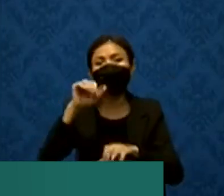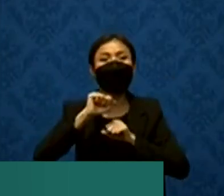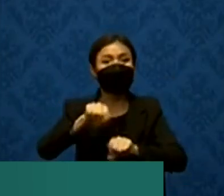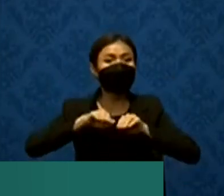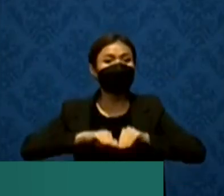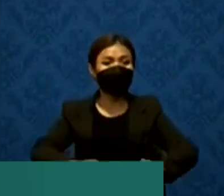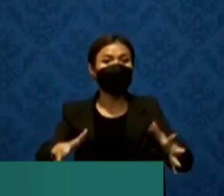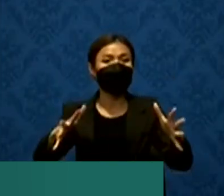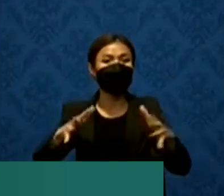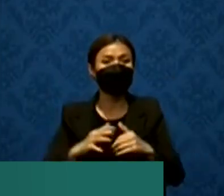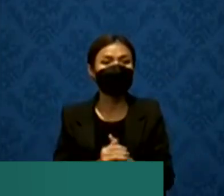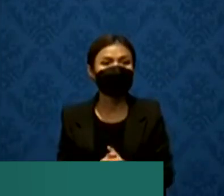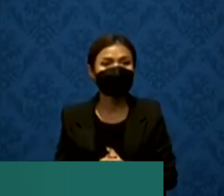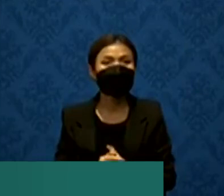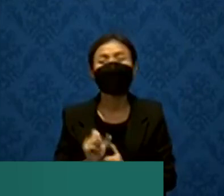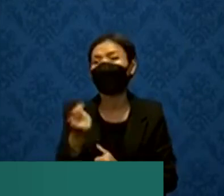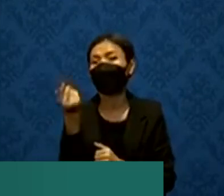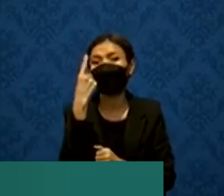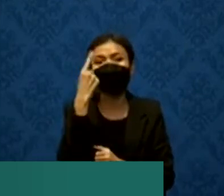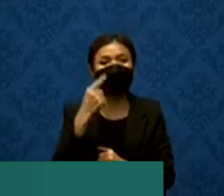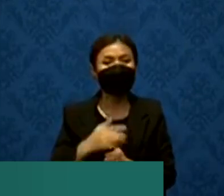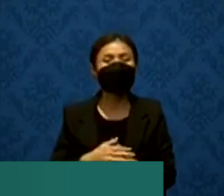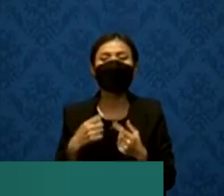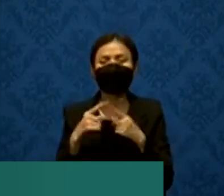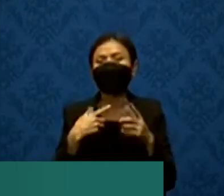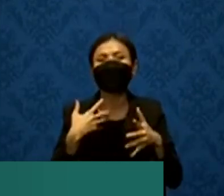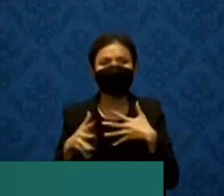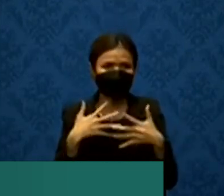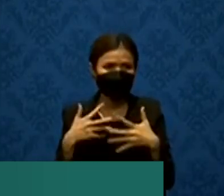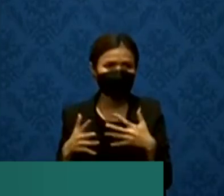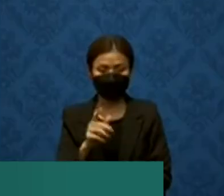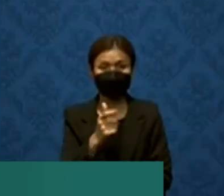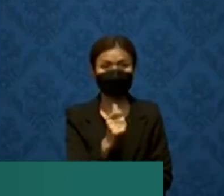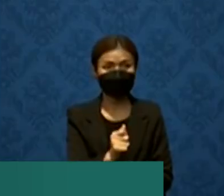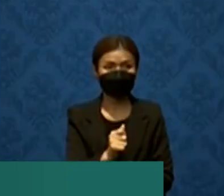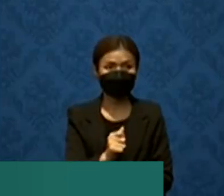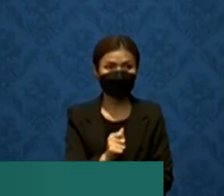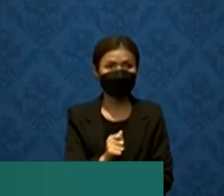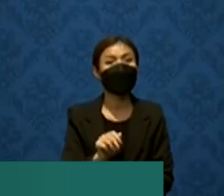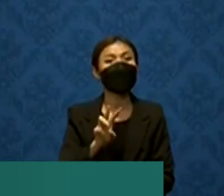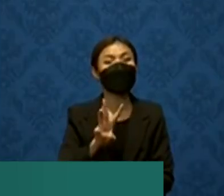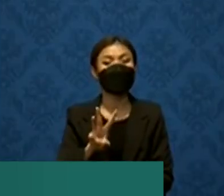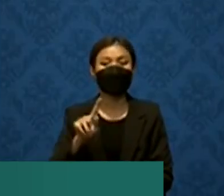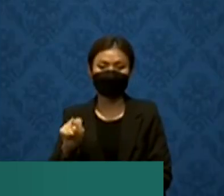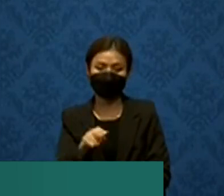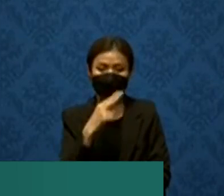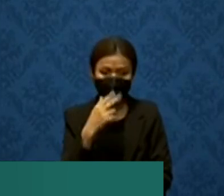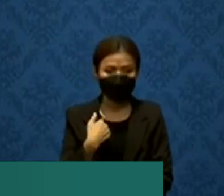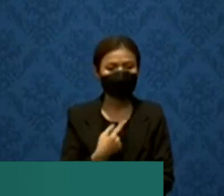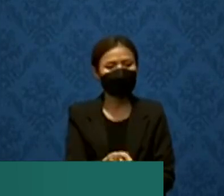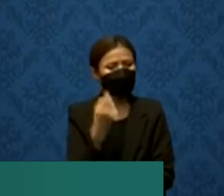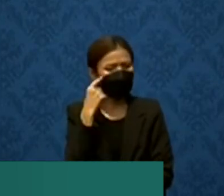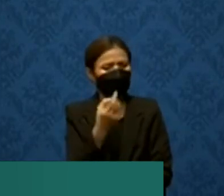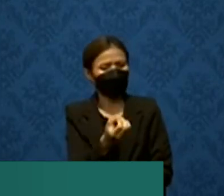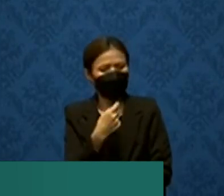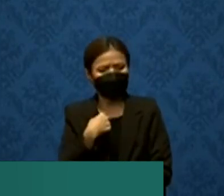ครับที่เป็นรัฐมนตรีเชื่อว่าการกระทรวงการคลังเนี่ยรับมอบหน้ามาจากท่านอาคมเนี่ยนะครับผมก็ว่าท่านตอบ